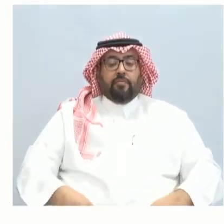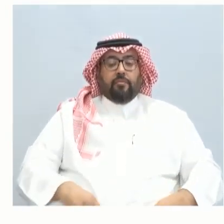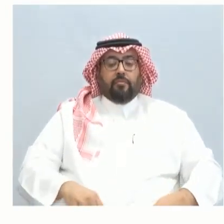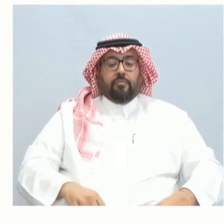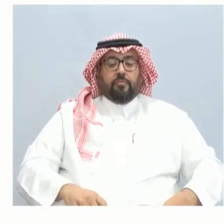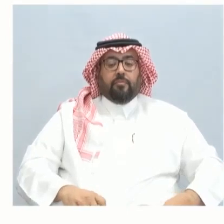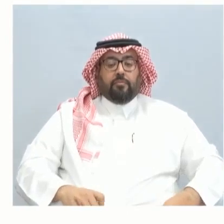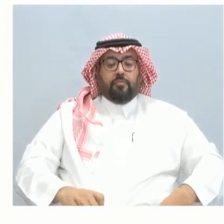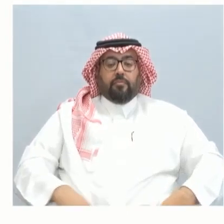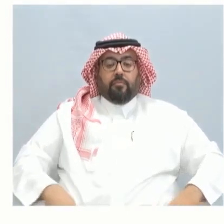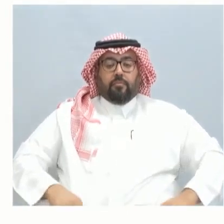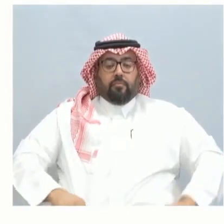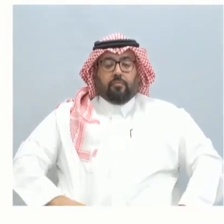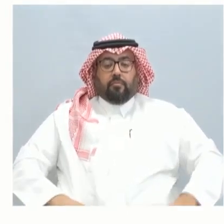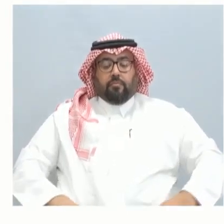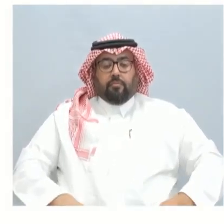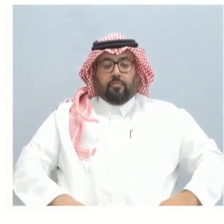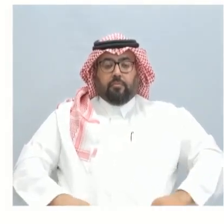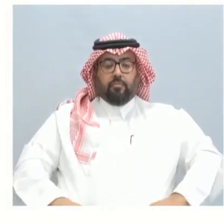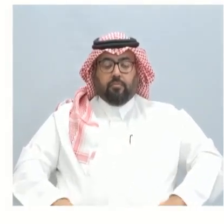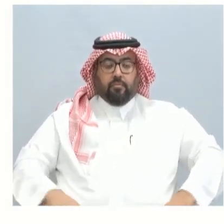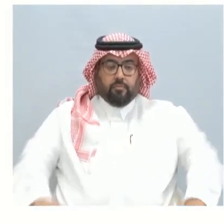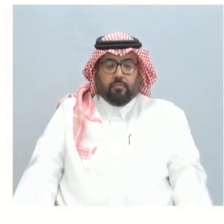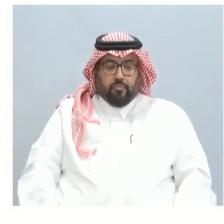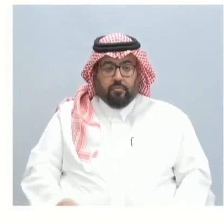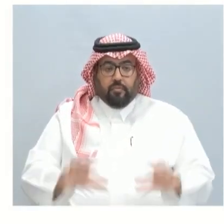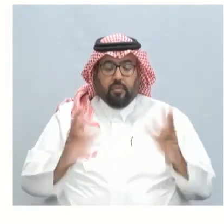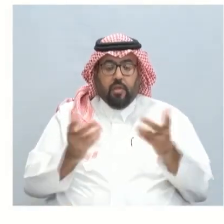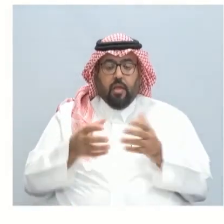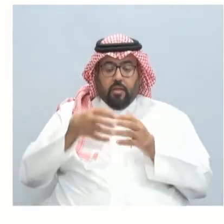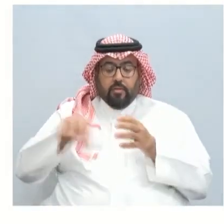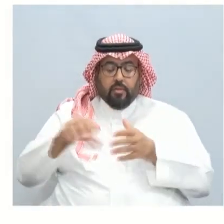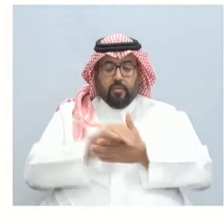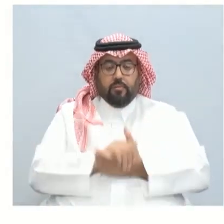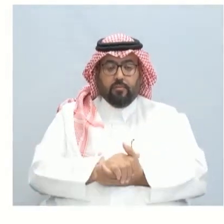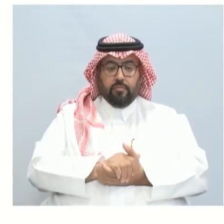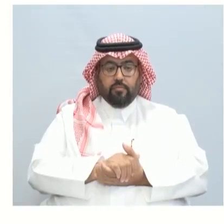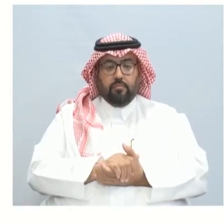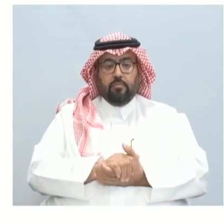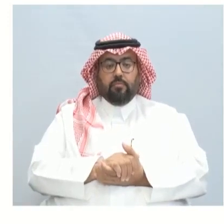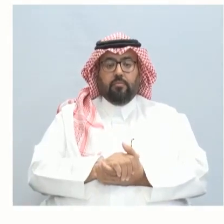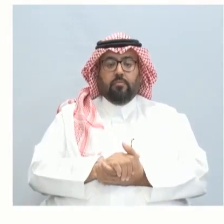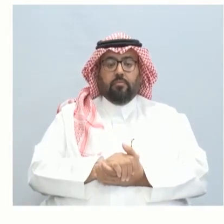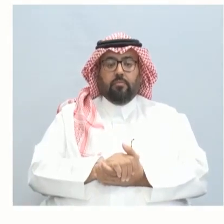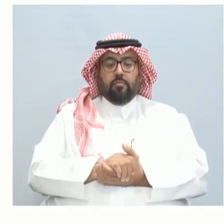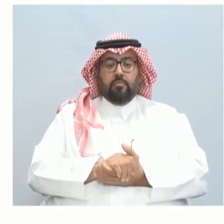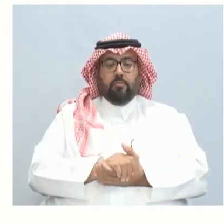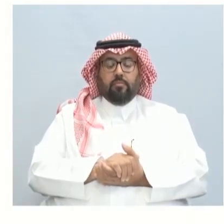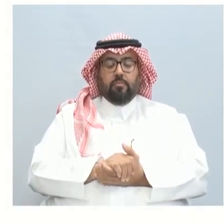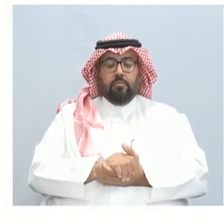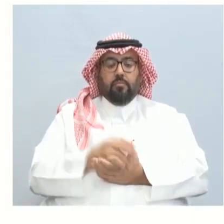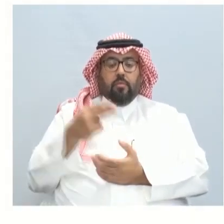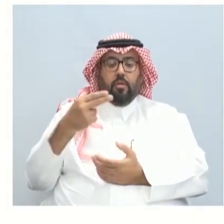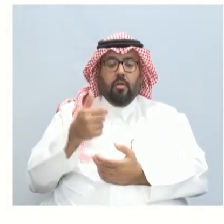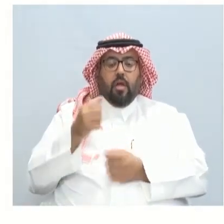الاعمال المهمه كيف نصنفها ابنائي وبنات الطلاب تصنف كالتالي